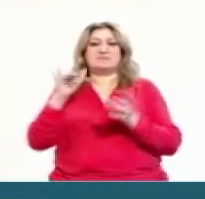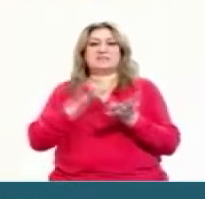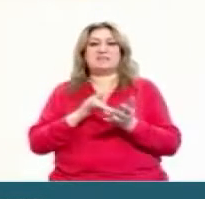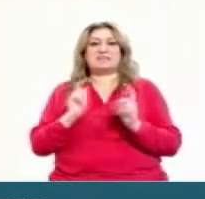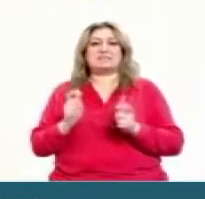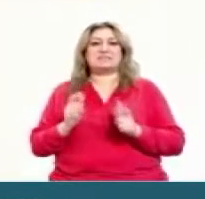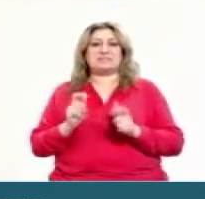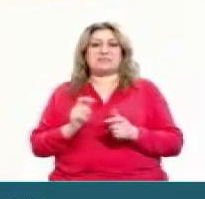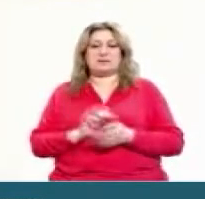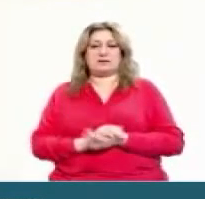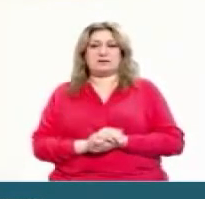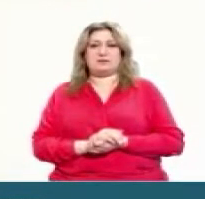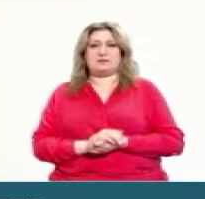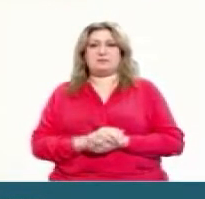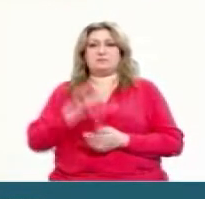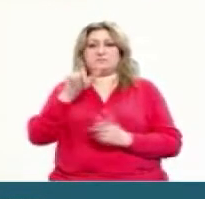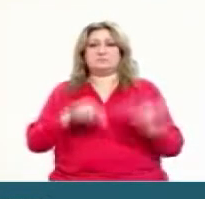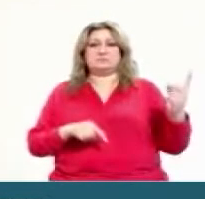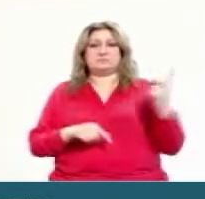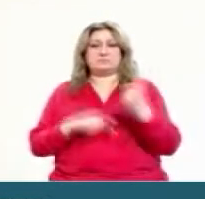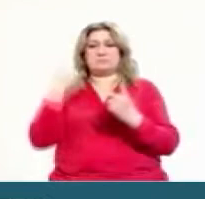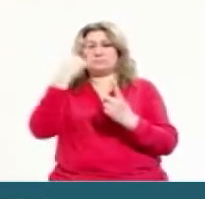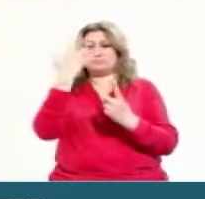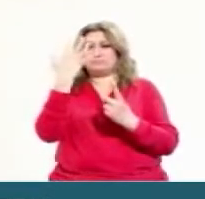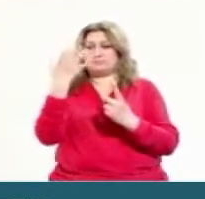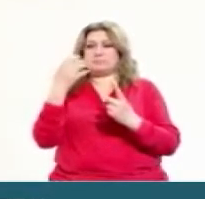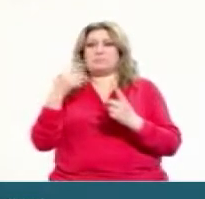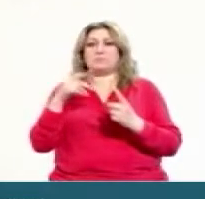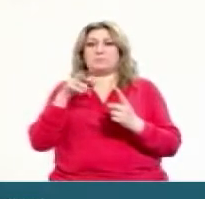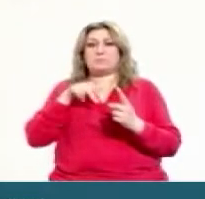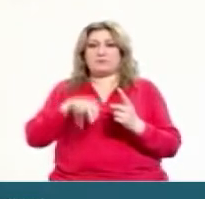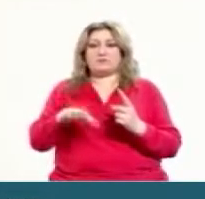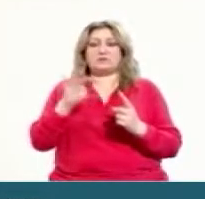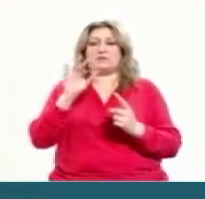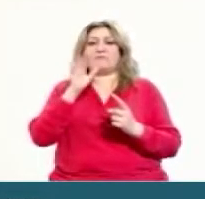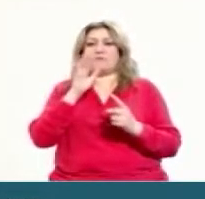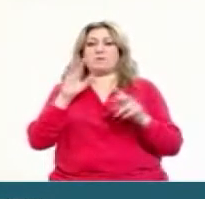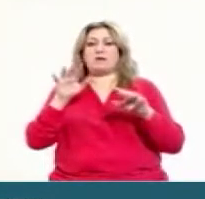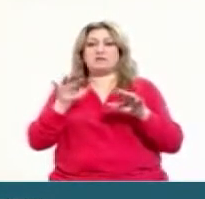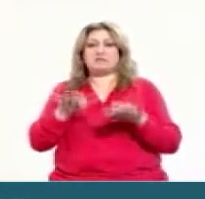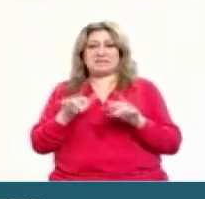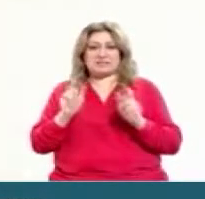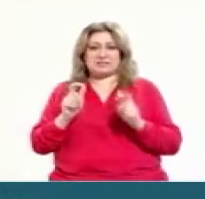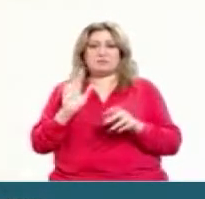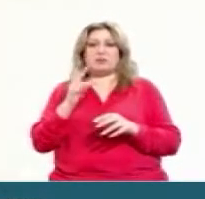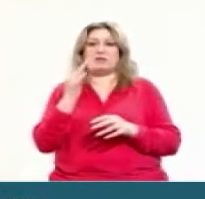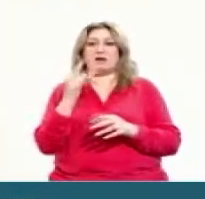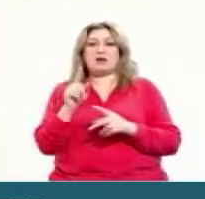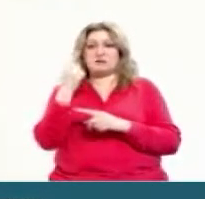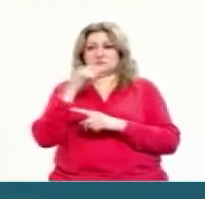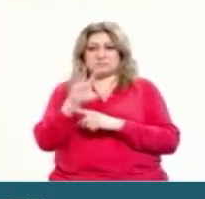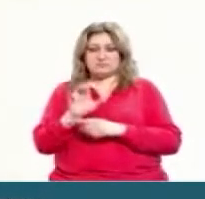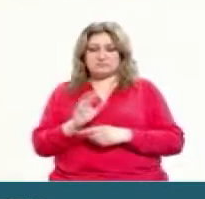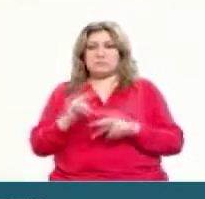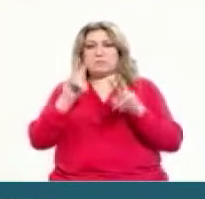да балалар негізгі ұлттық бірыңғай тестті жаңа грантқа арыз беру үшін екі рет тапсыратын болып жатыр. Ол мамыр